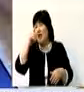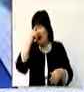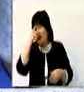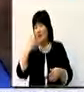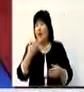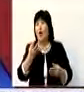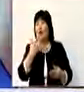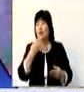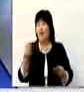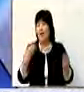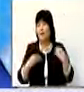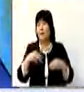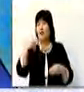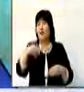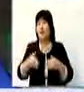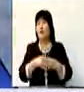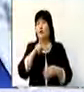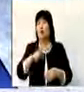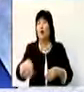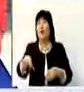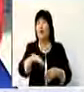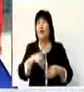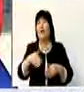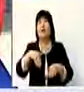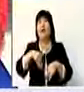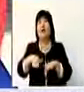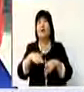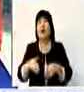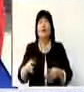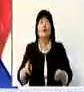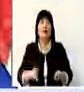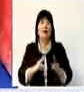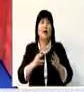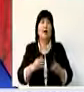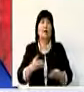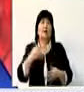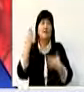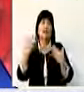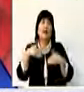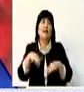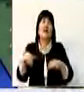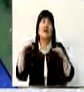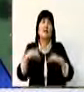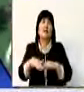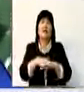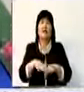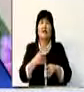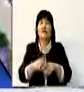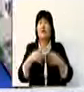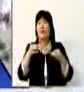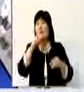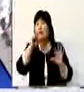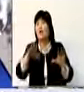ұлттық киімдерін киген 2000-ға жуық адам орталық алаңда сап түзеп, думанды шараның сәнін келтірді. Жиналғандар зеңгір көкке бейбітшілік